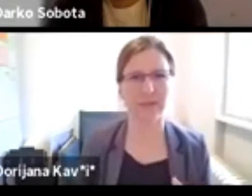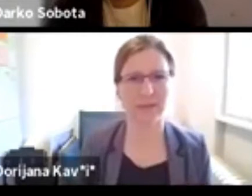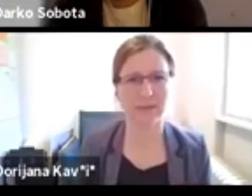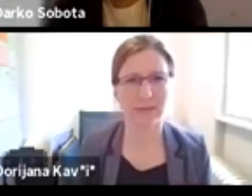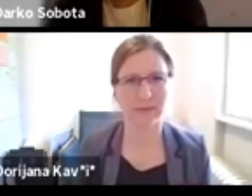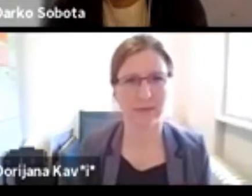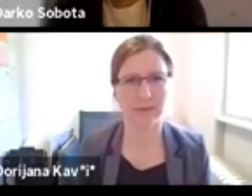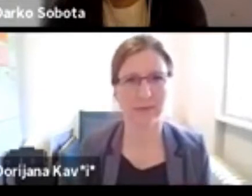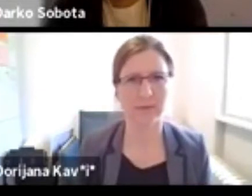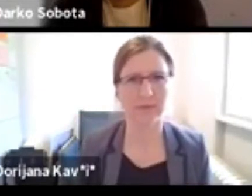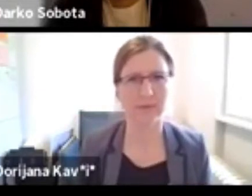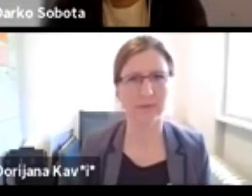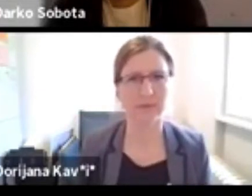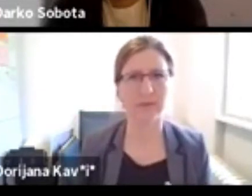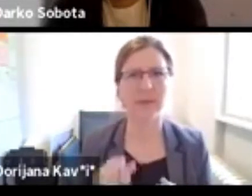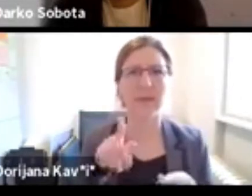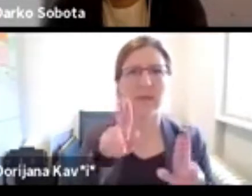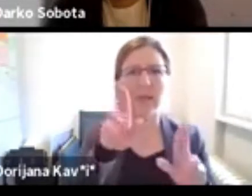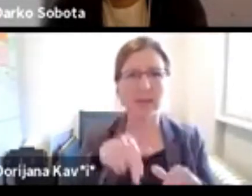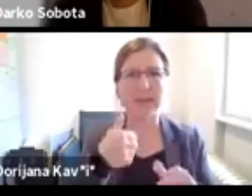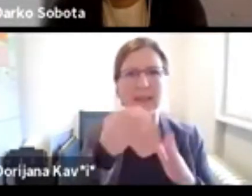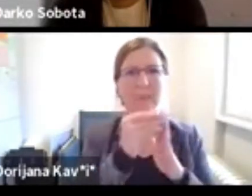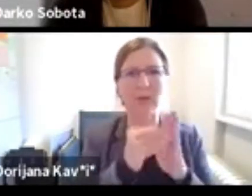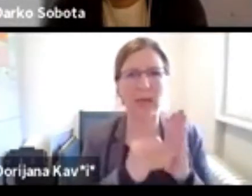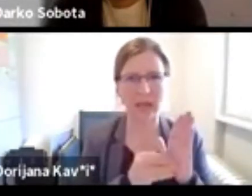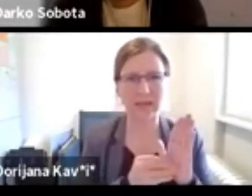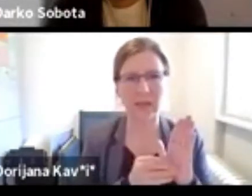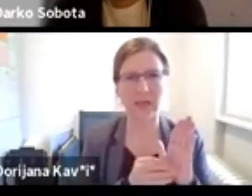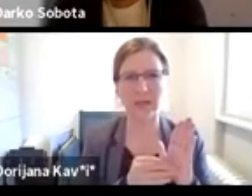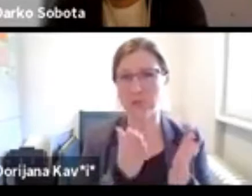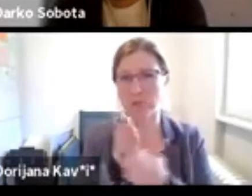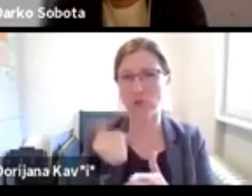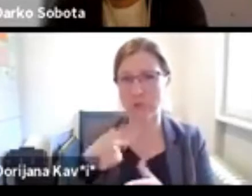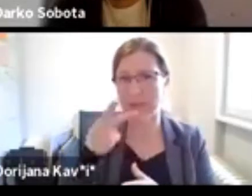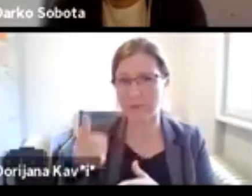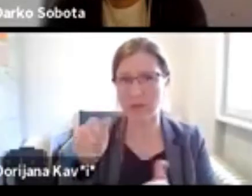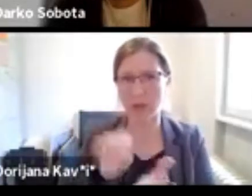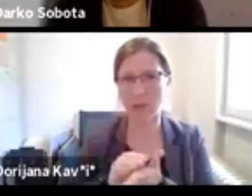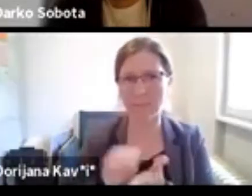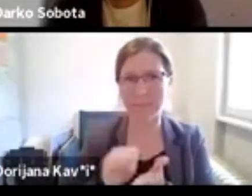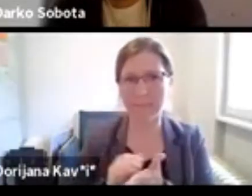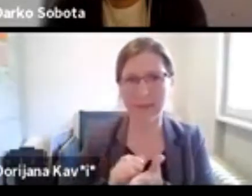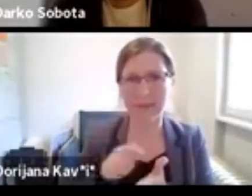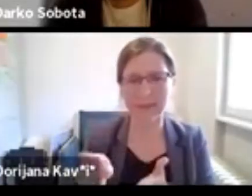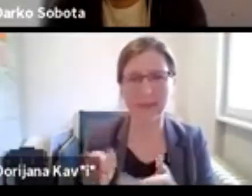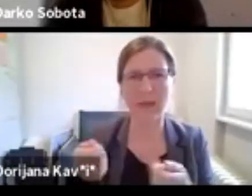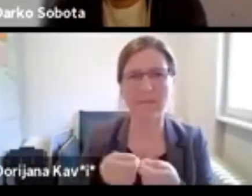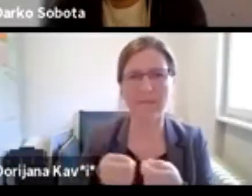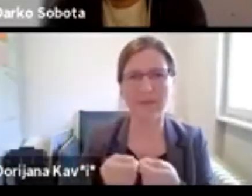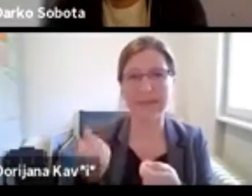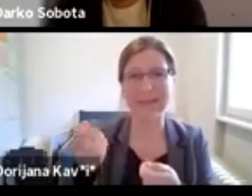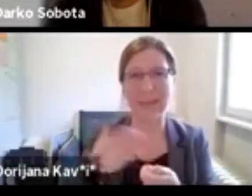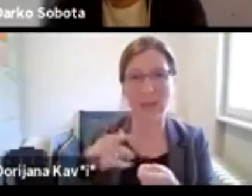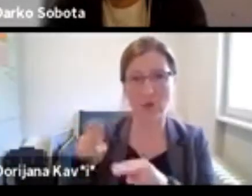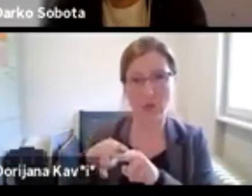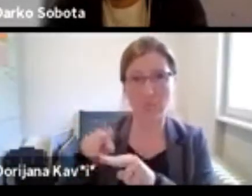U prilog tome govori jedan podatak koji sam evo sasvim slučajno ovih dana pročitala u medijima, podatak dolazi iz naše COVID bolnice u